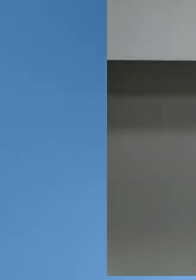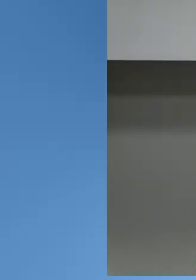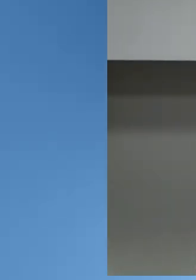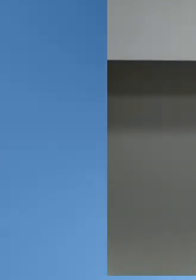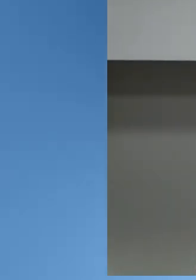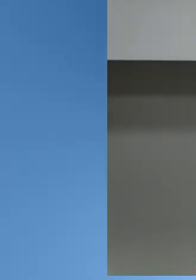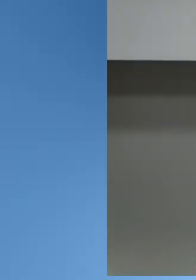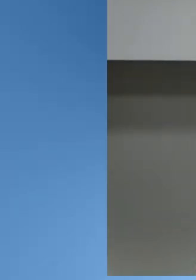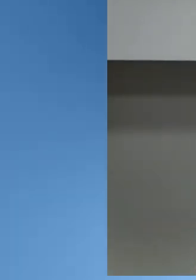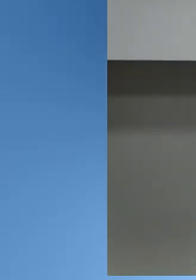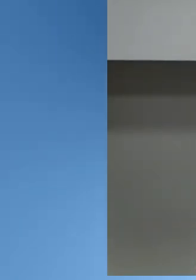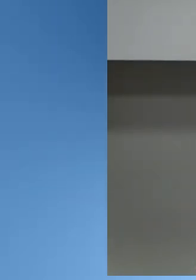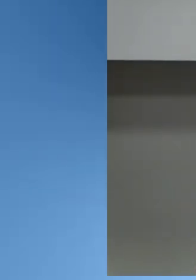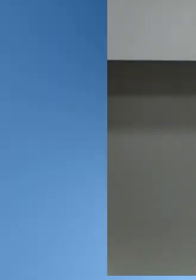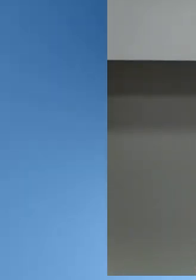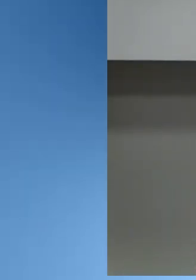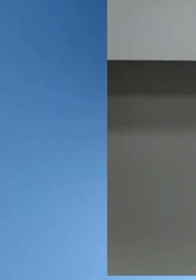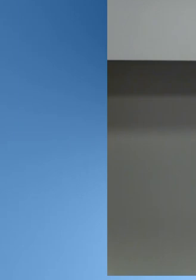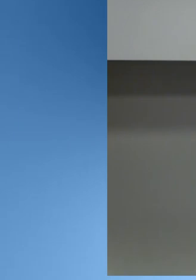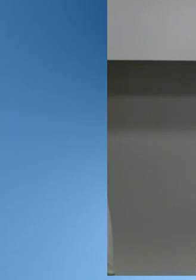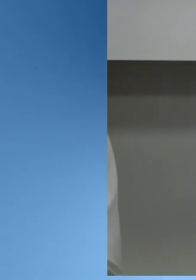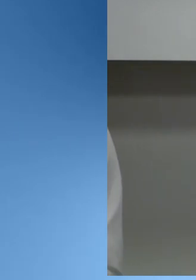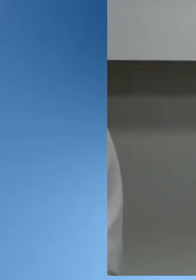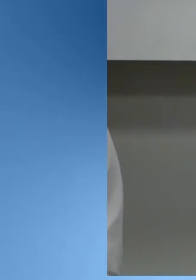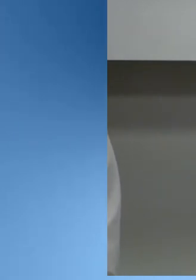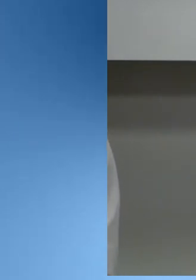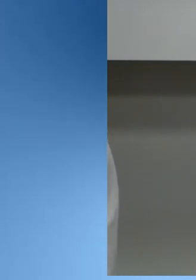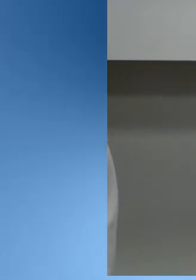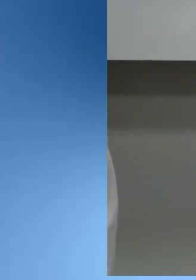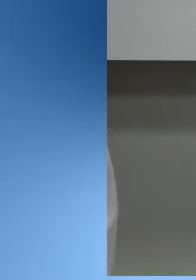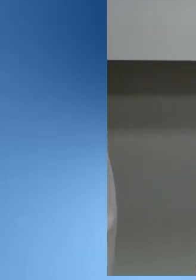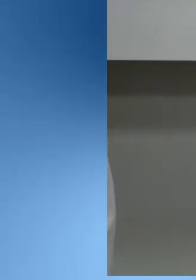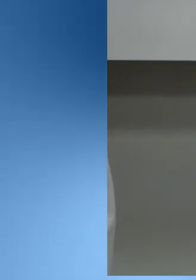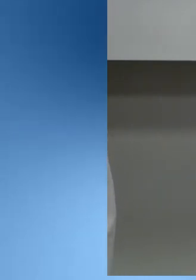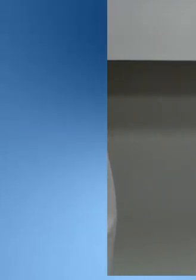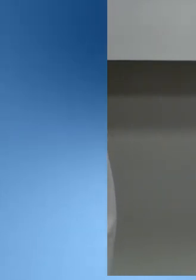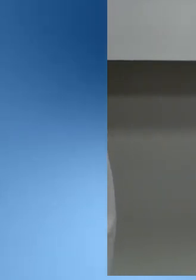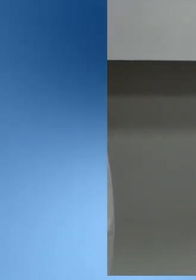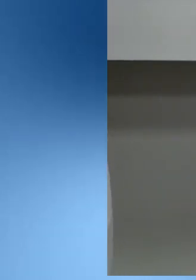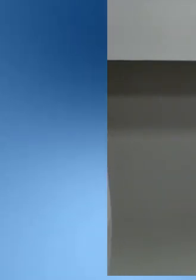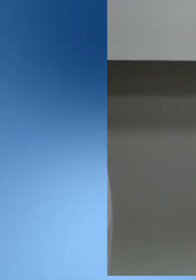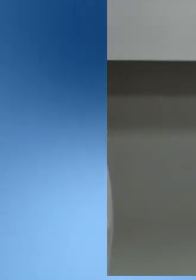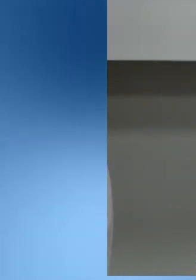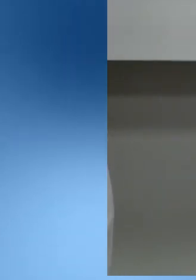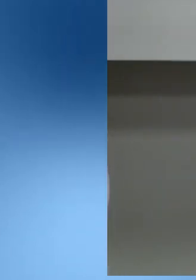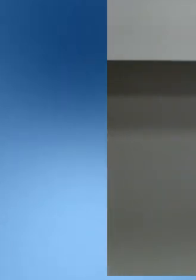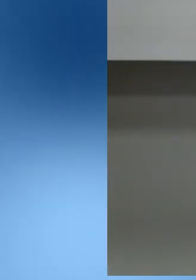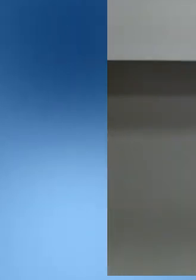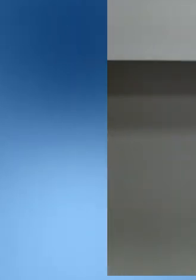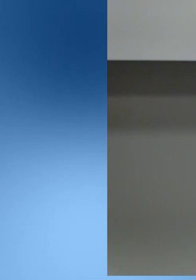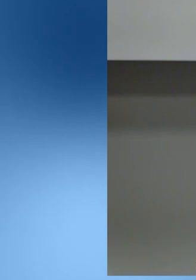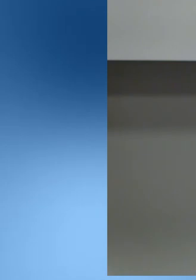travaillé donc vous décidez si vous votez pour ou pas voilà il suffit de lever la main c'est le minimum minimorum